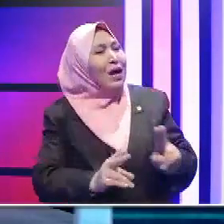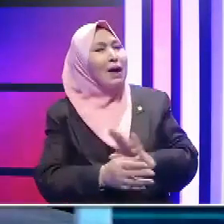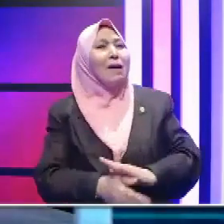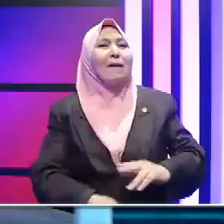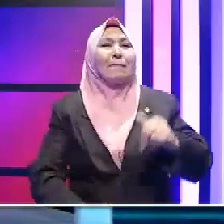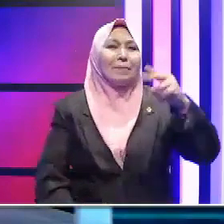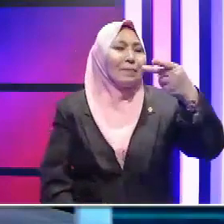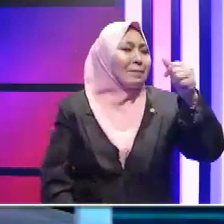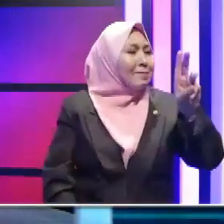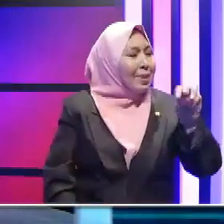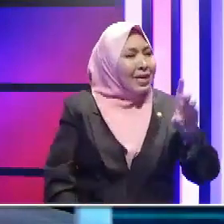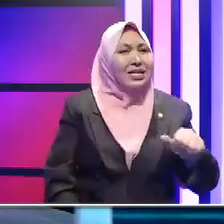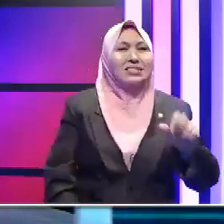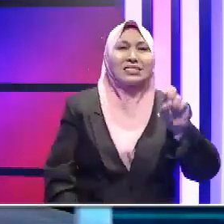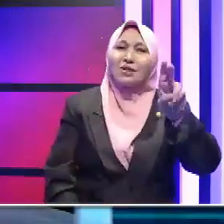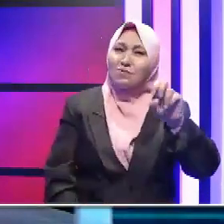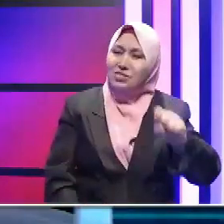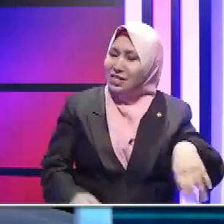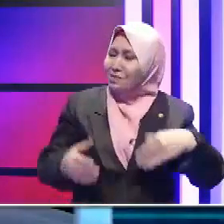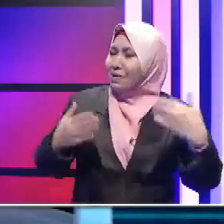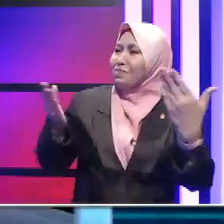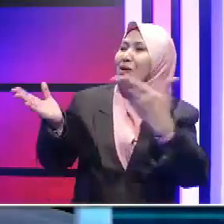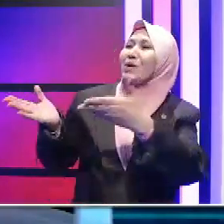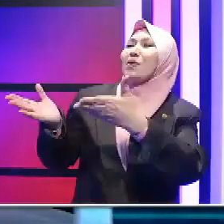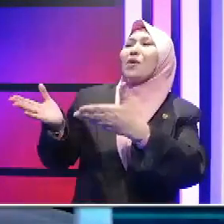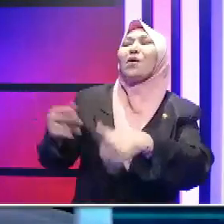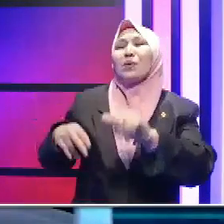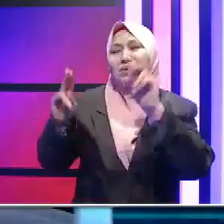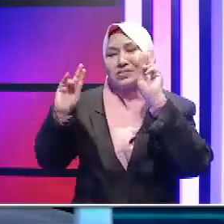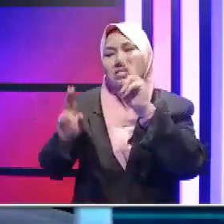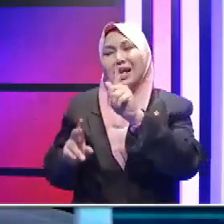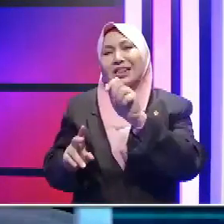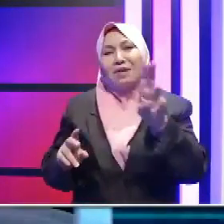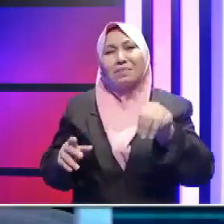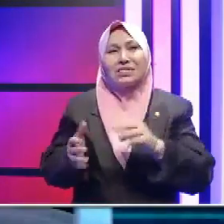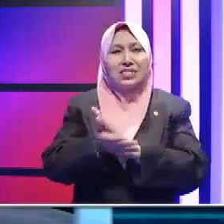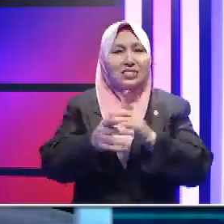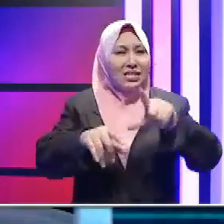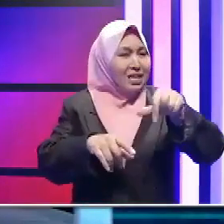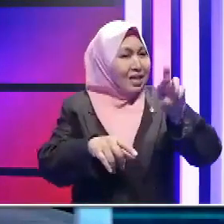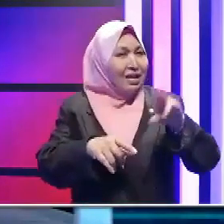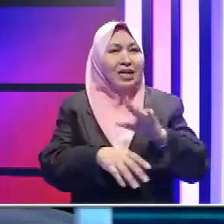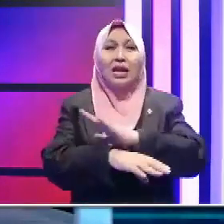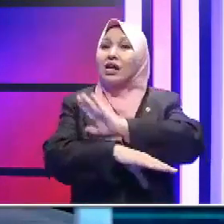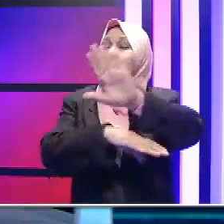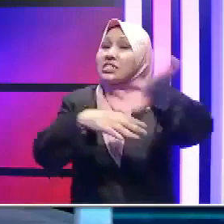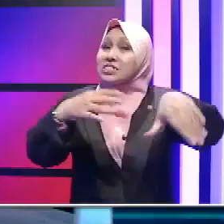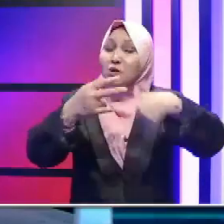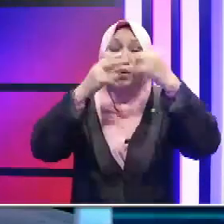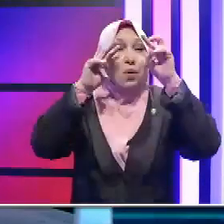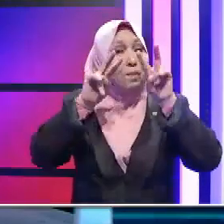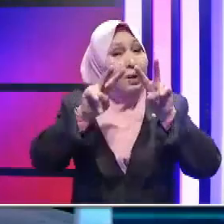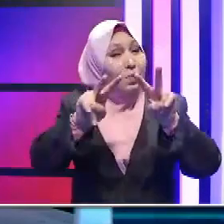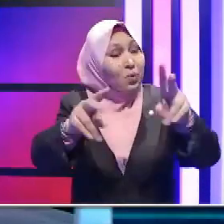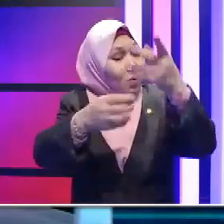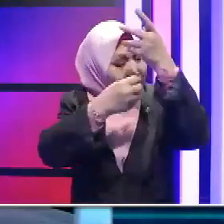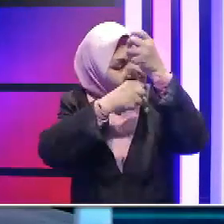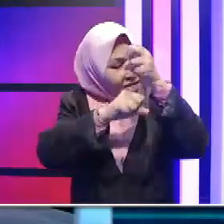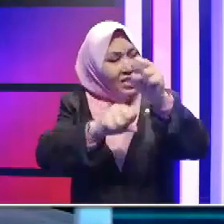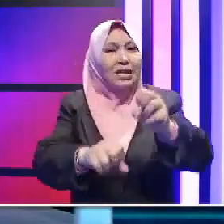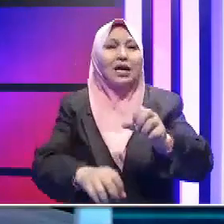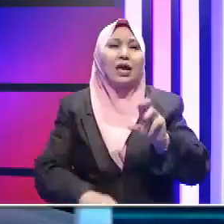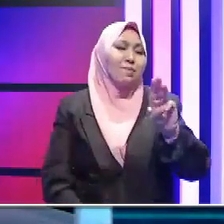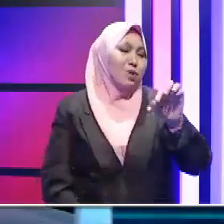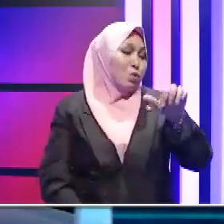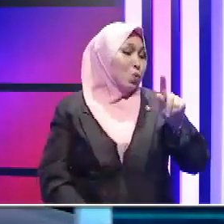saya hormati seterusnya Ustad teruji selaku Hori seterusnya seluruh para penonton setiap MyQuran